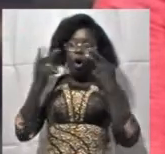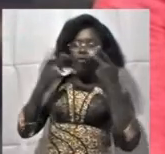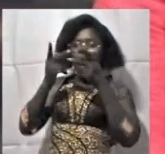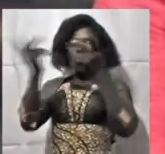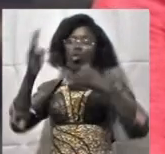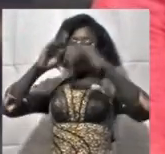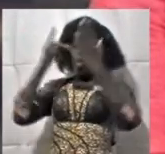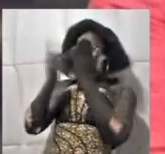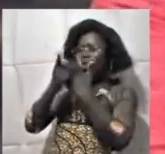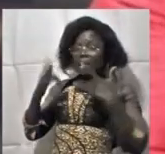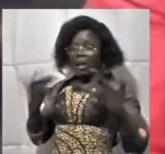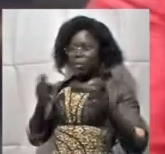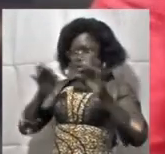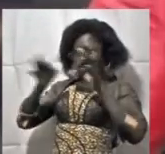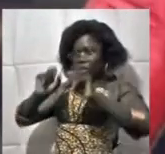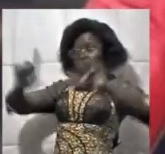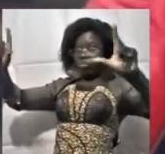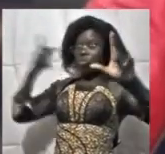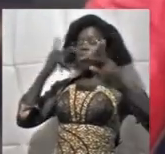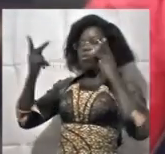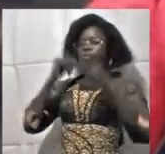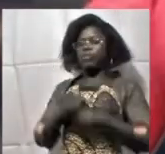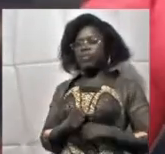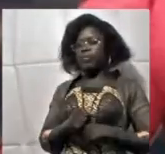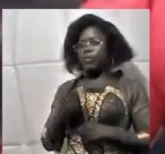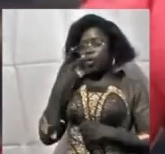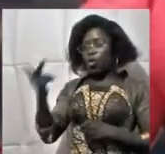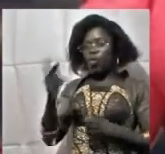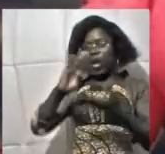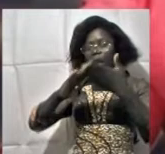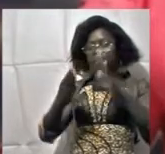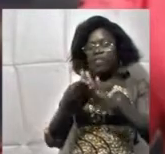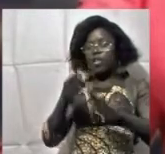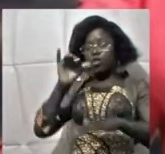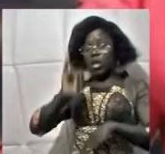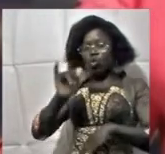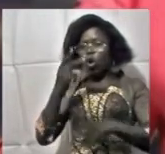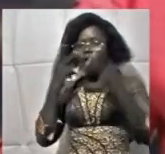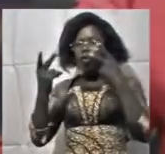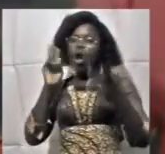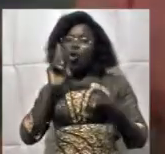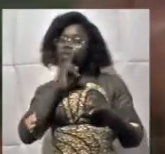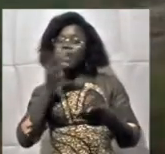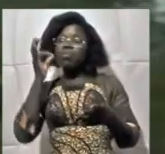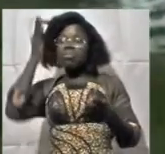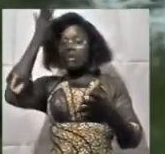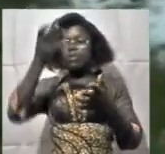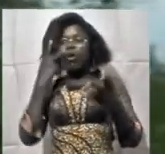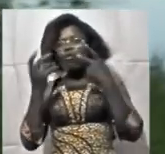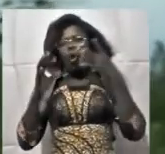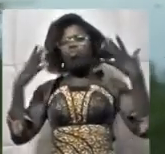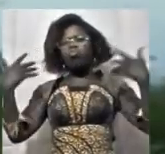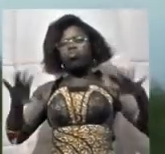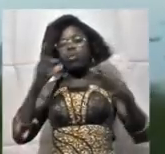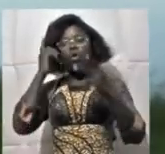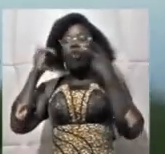100 mètres d'altitude. Découvrons les contours du projet avec Oswald Modon. Sous le ciel de